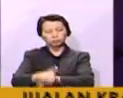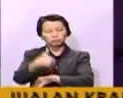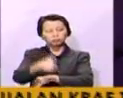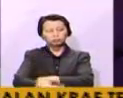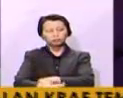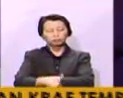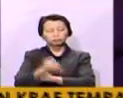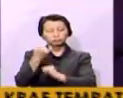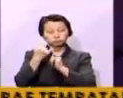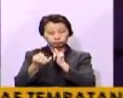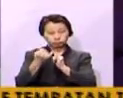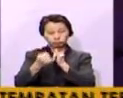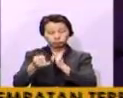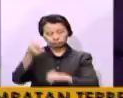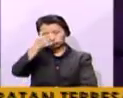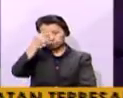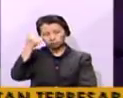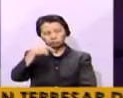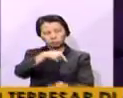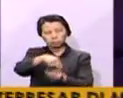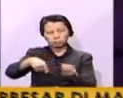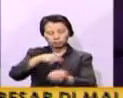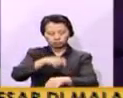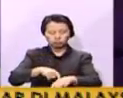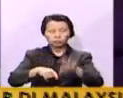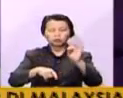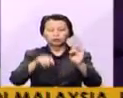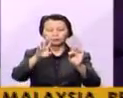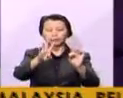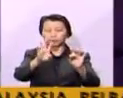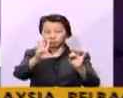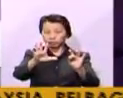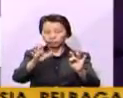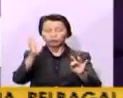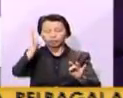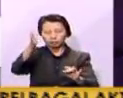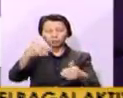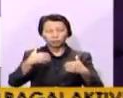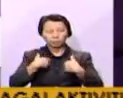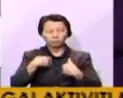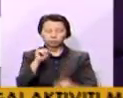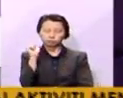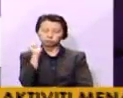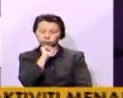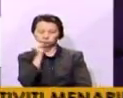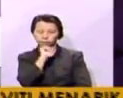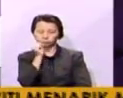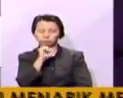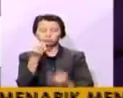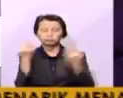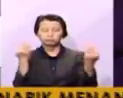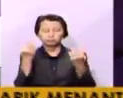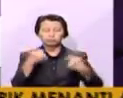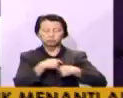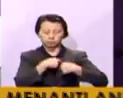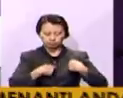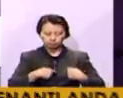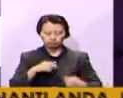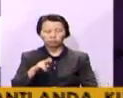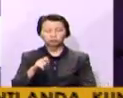malam kemuncaknya kerana sekitar jam 8.45 malam nanti akan berlangsungnya konsert Fiesta Sehati di